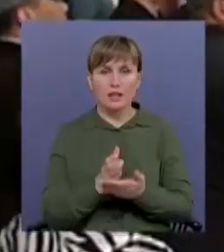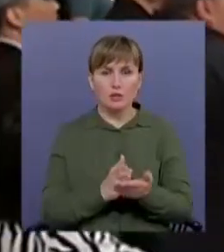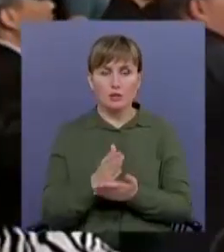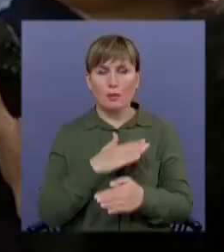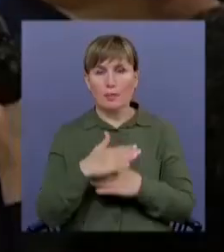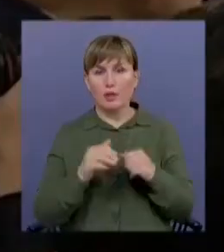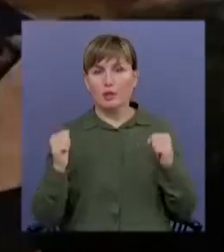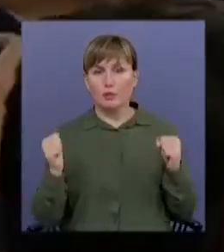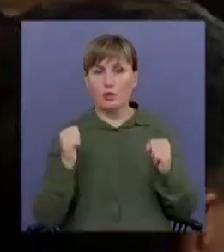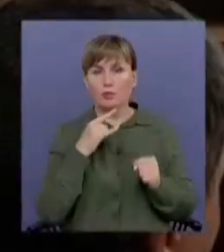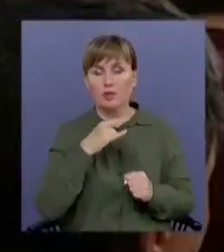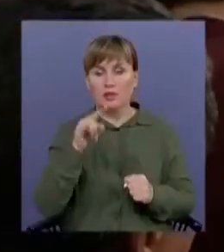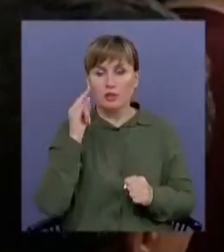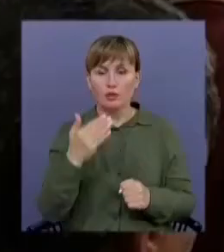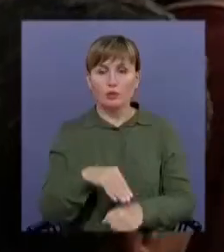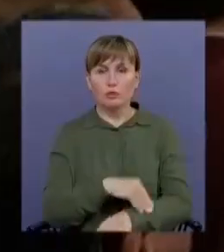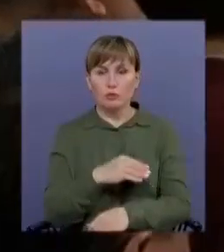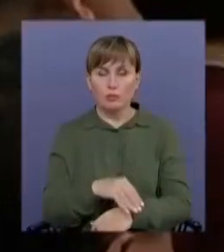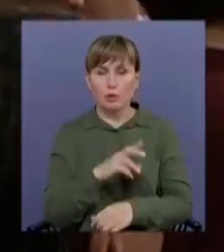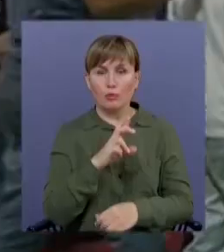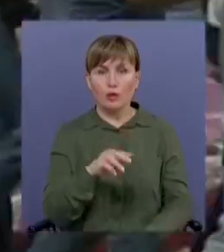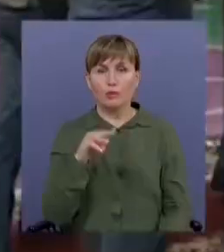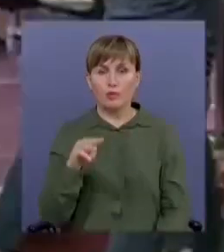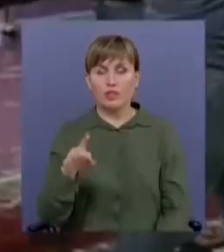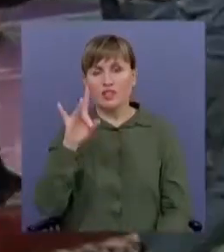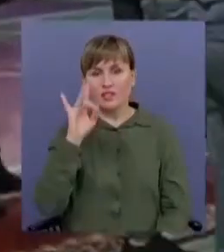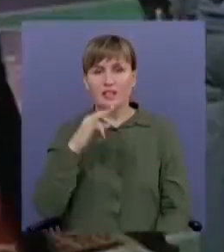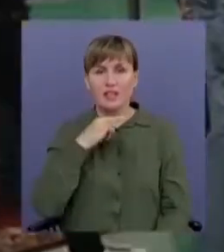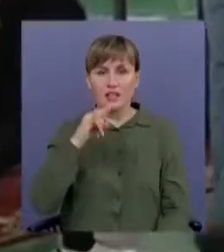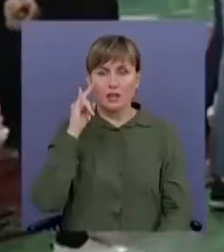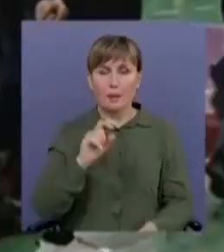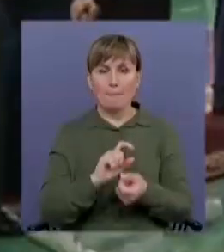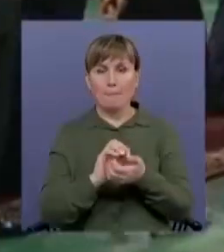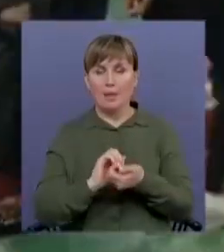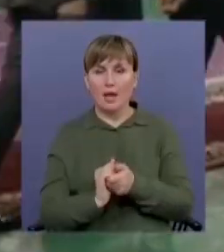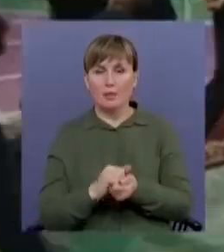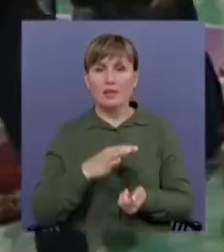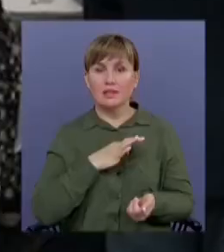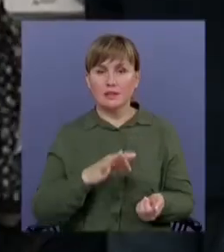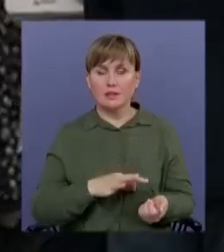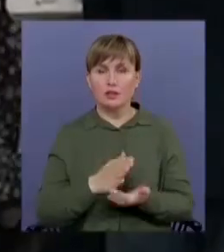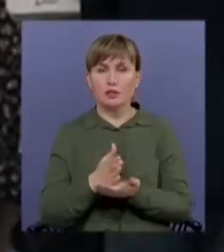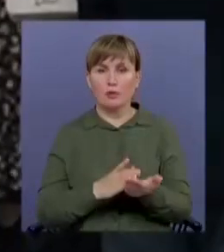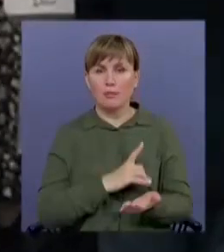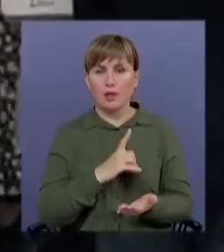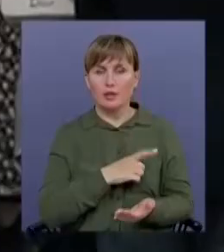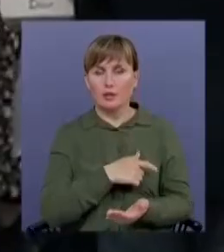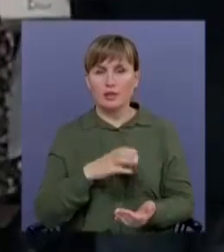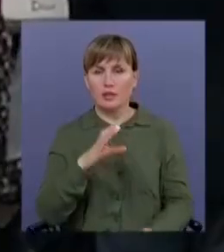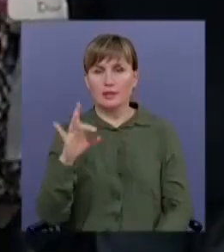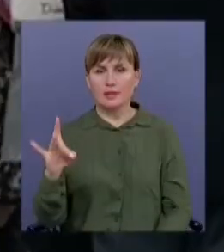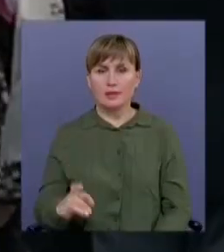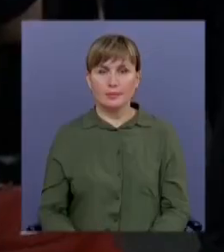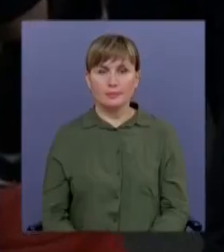перед спортом Казахстана. Ее супруг Булат Турлыханов – известный казахстанский борец, а сын Даулет – заслуженный мастер спорта СССР.